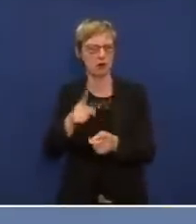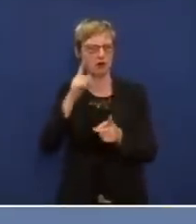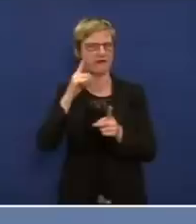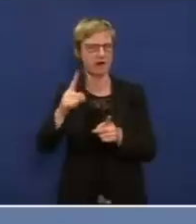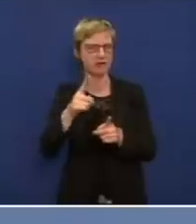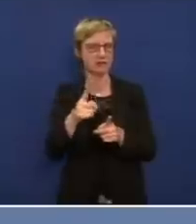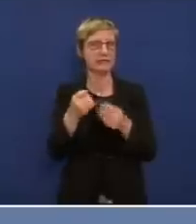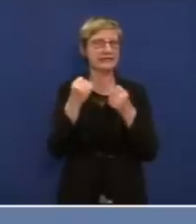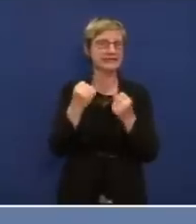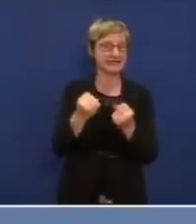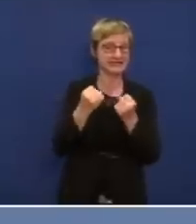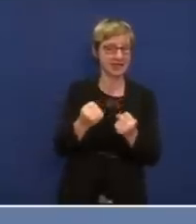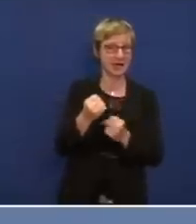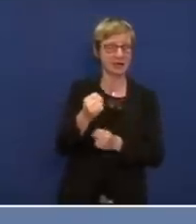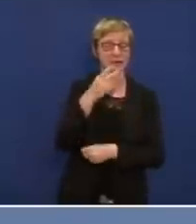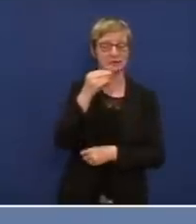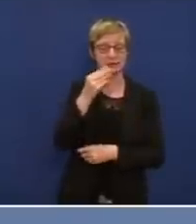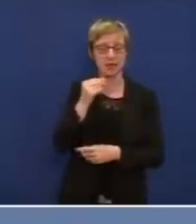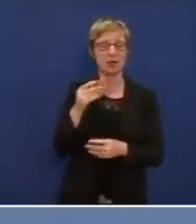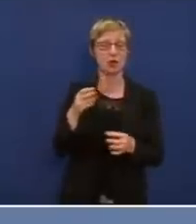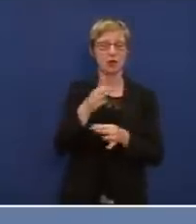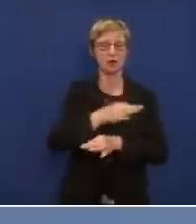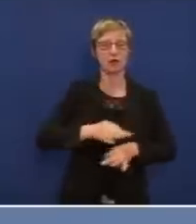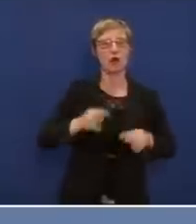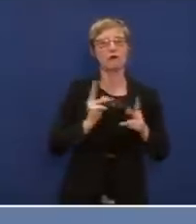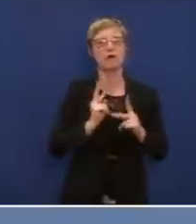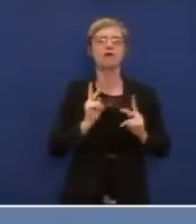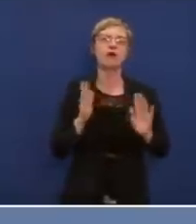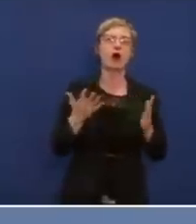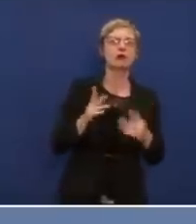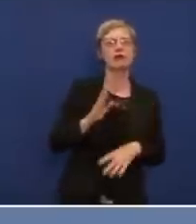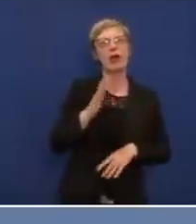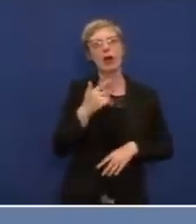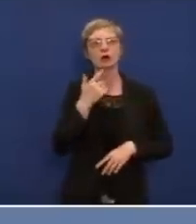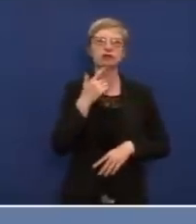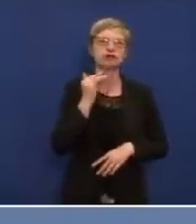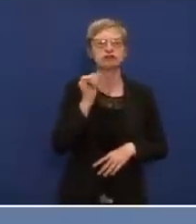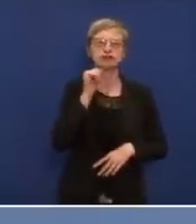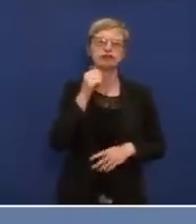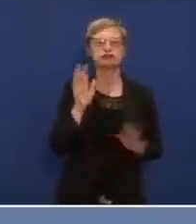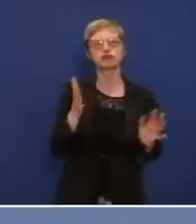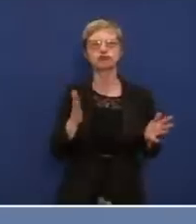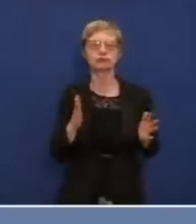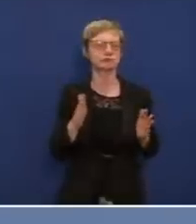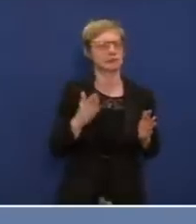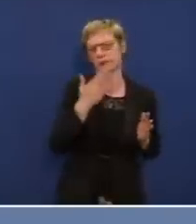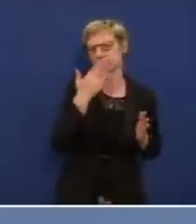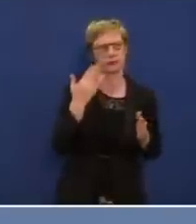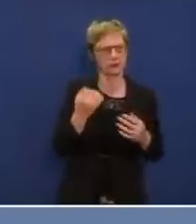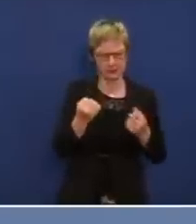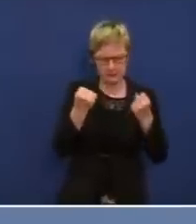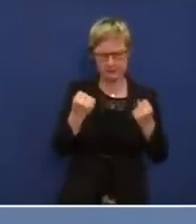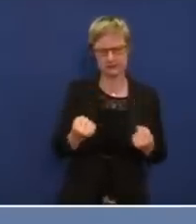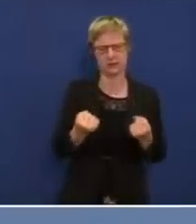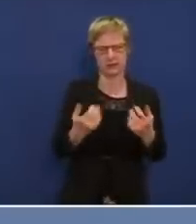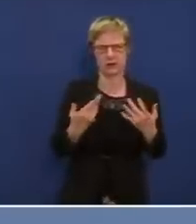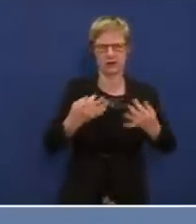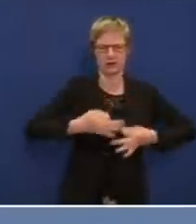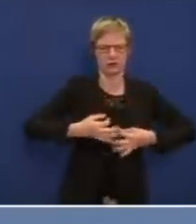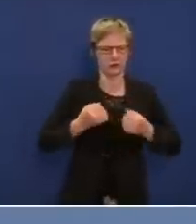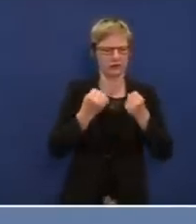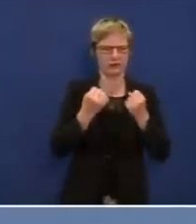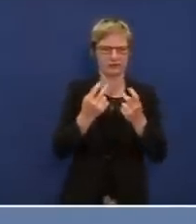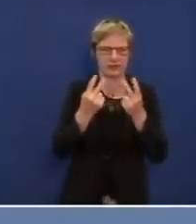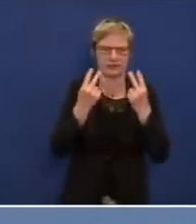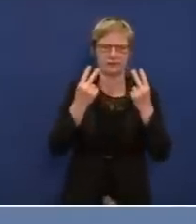Sicherheit Israels für die Bundesregierung nicht verhandelbar ist, dass diese Sicherheit des israelischen Staates für uns ein